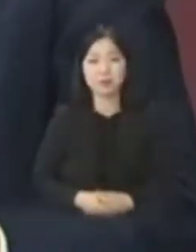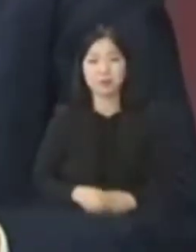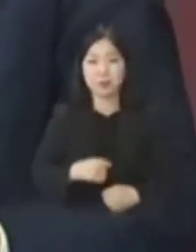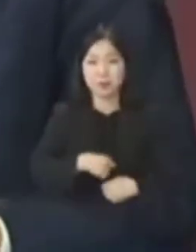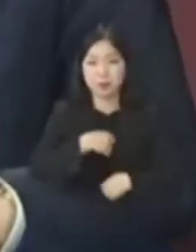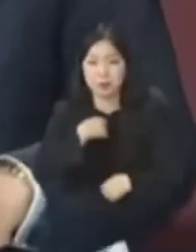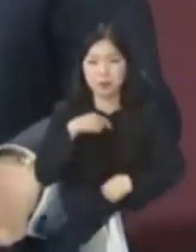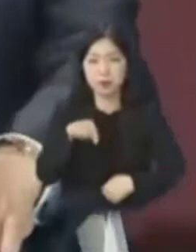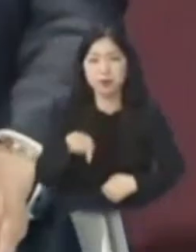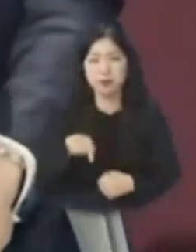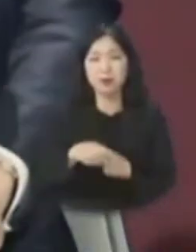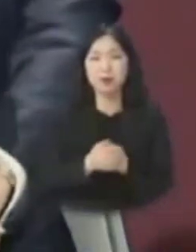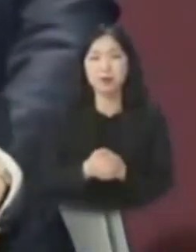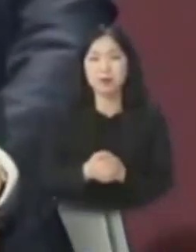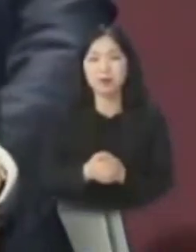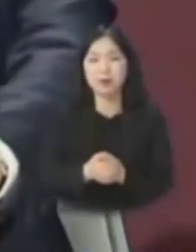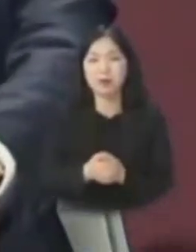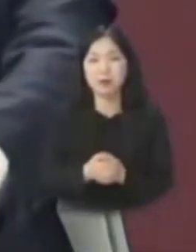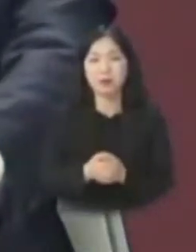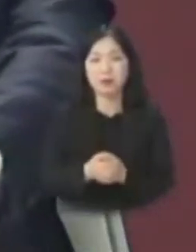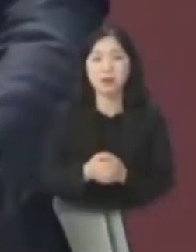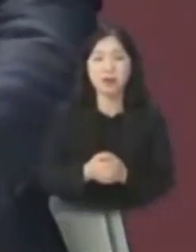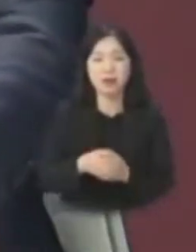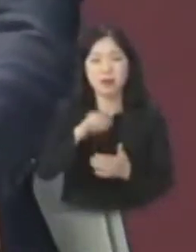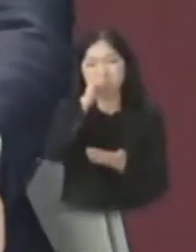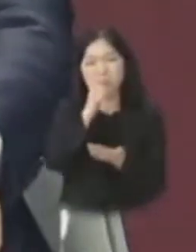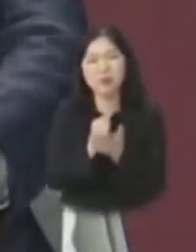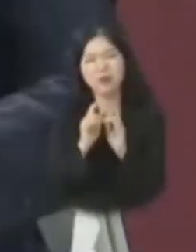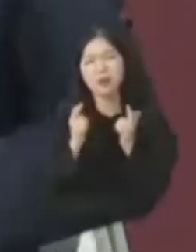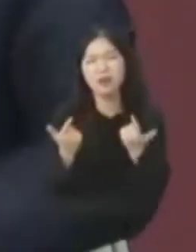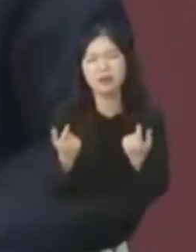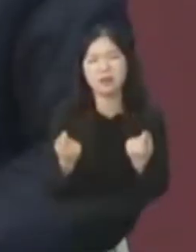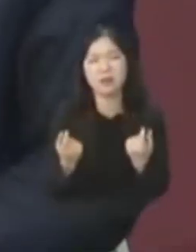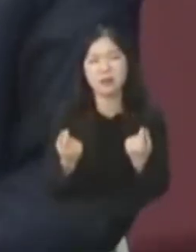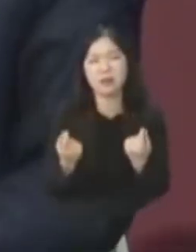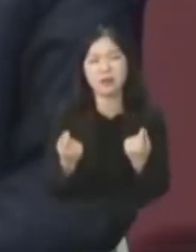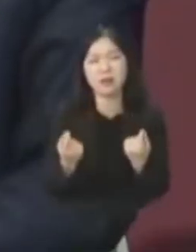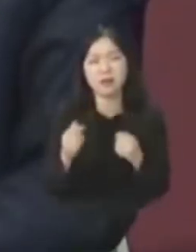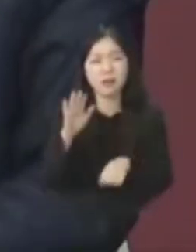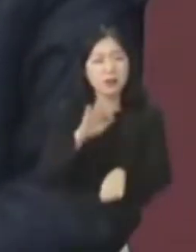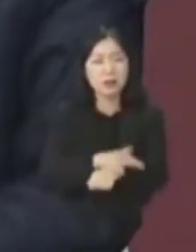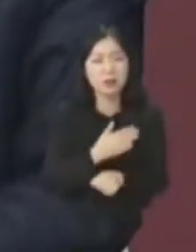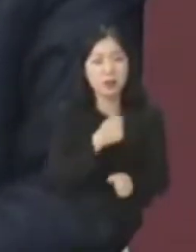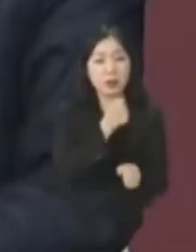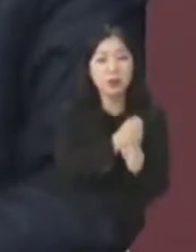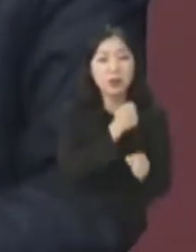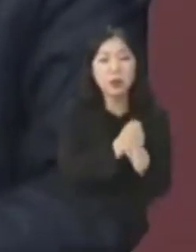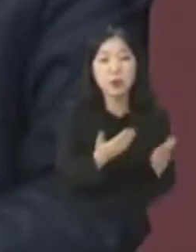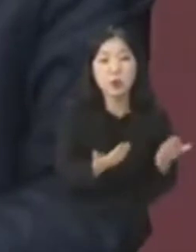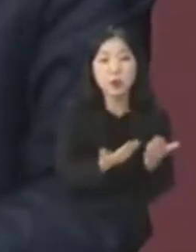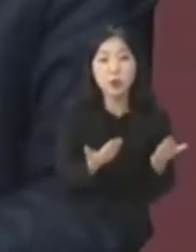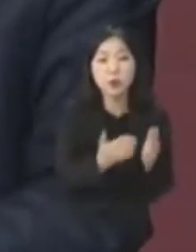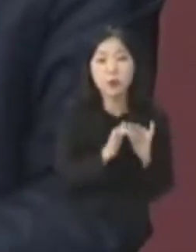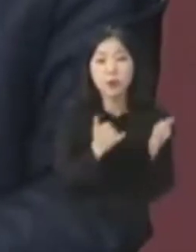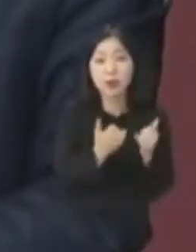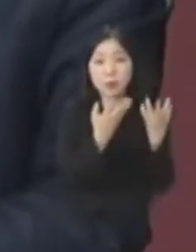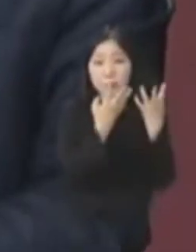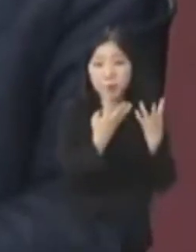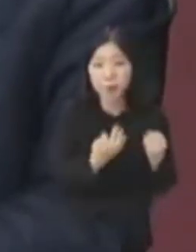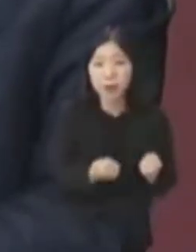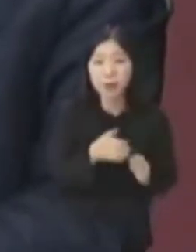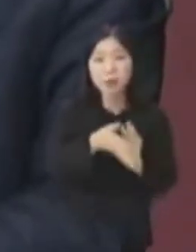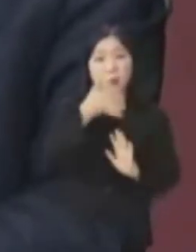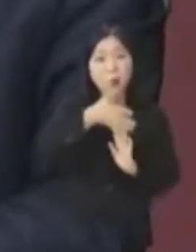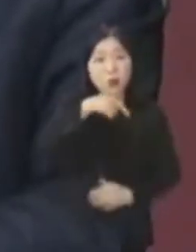사실 그게 비정상적인 구조죠. 네. 사실상 제조업 종사자들이 많은